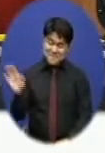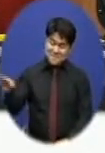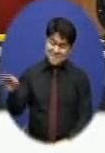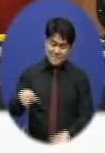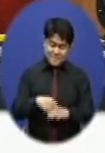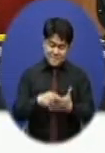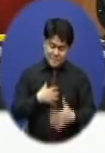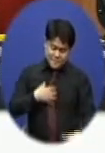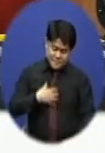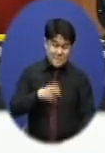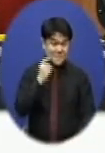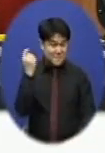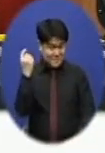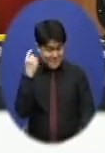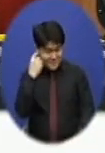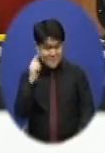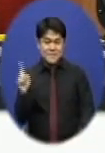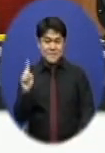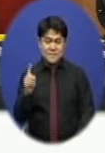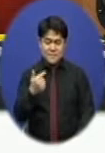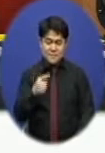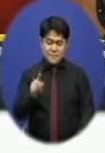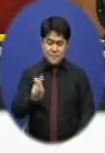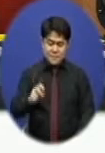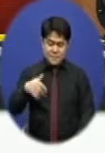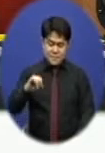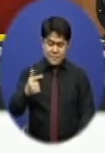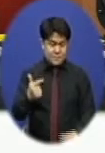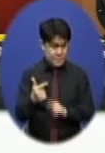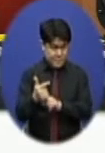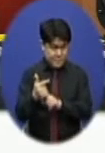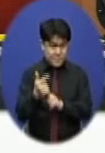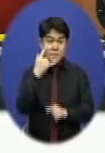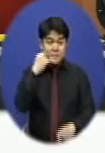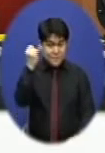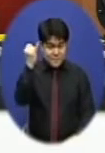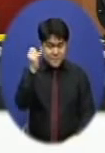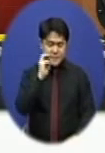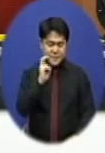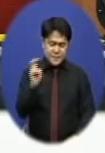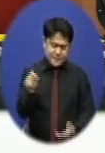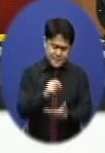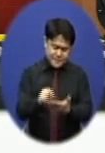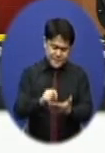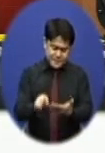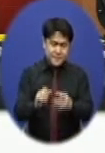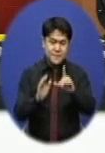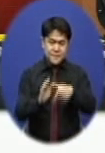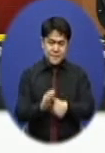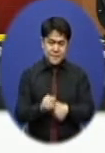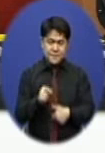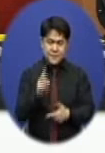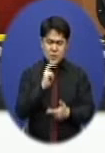이 가슴 아프게 노래를 들으니까요. 네. 남진영 그 어머니께서 네. 이 노래가 막 가사가 나왔을 때에 네. 남진영이